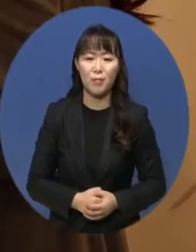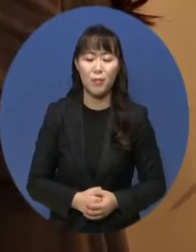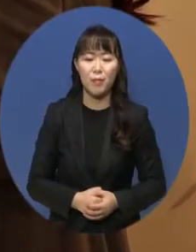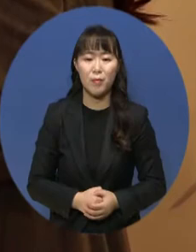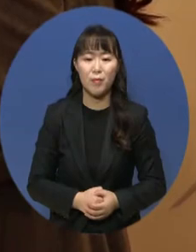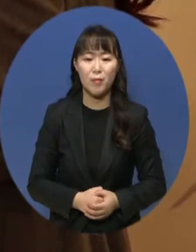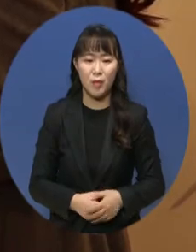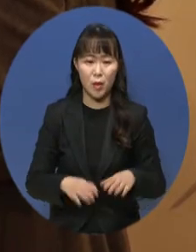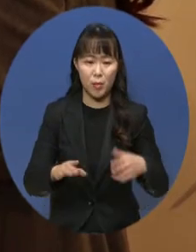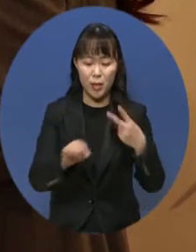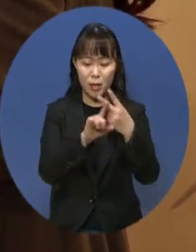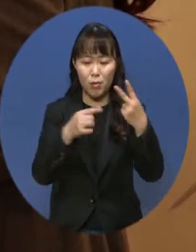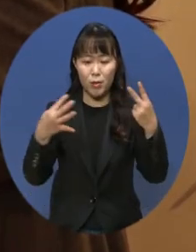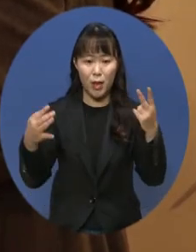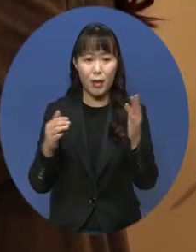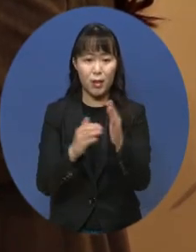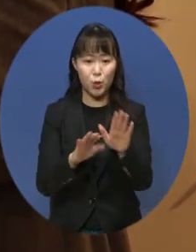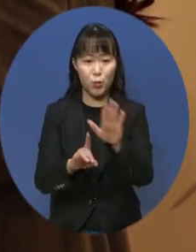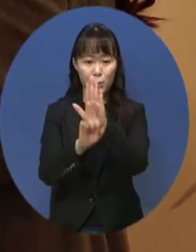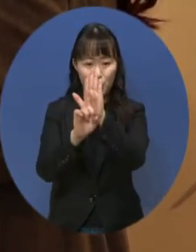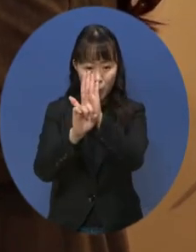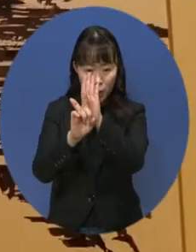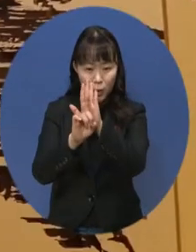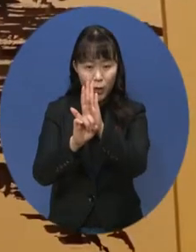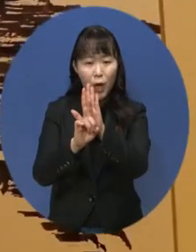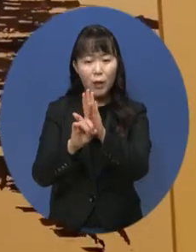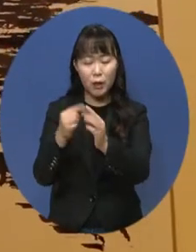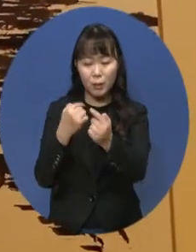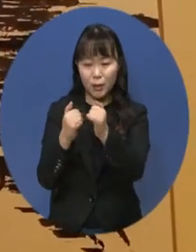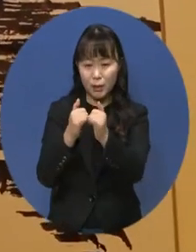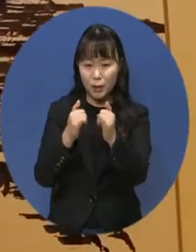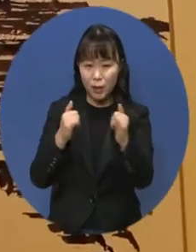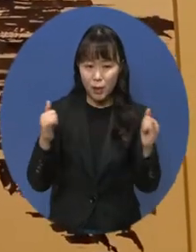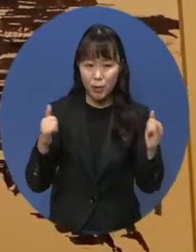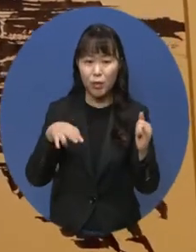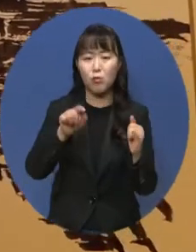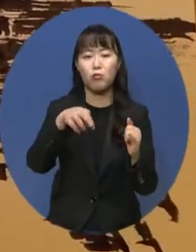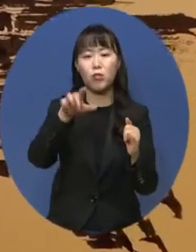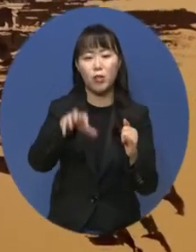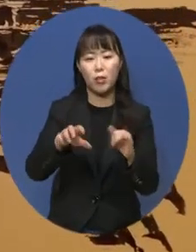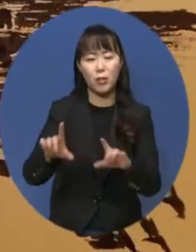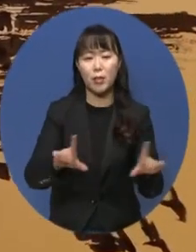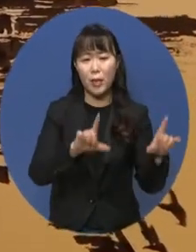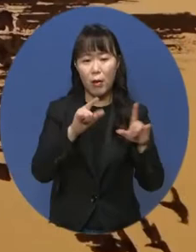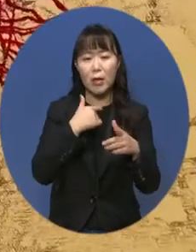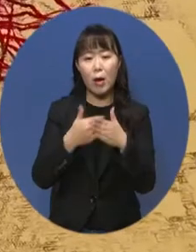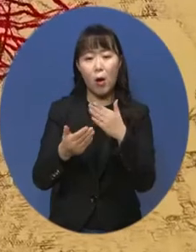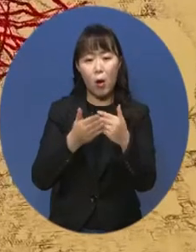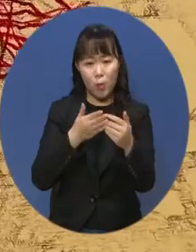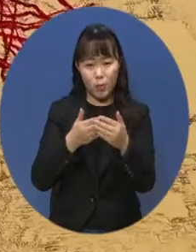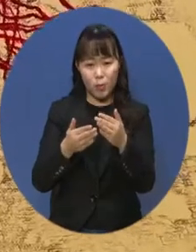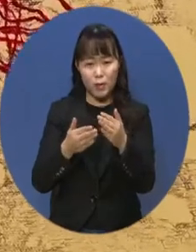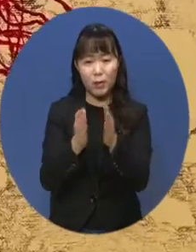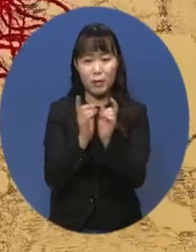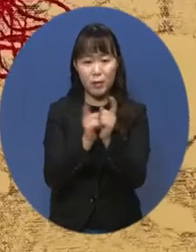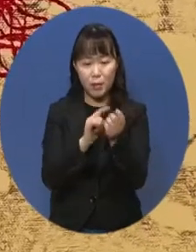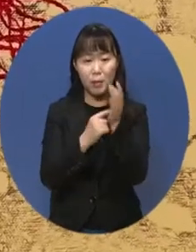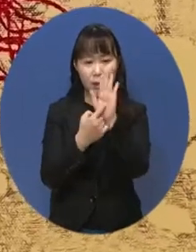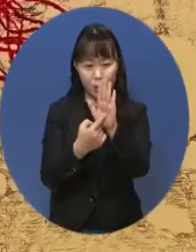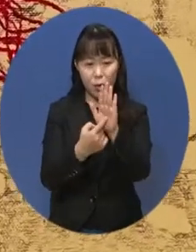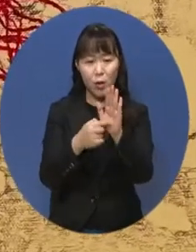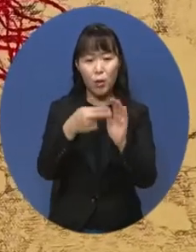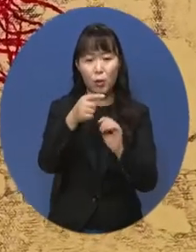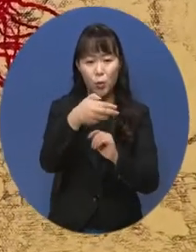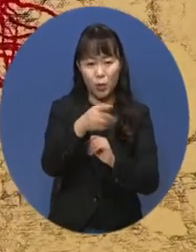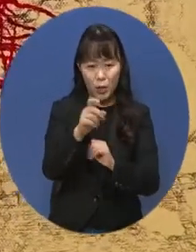오는 2월 4일까지 열리는 이번 전시회에는 입주 작가들이 순천에서 의 생활과 경험을 작품에 반영해 도자